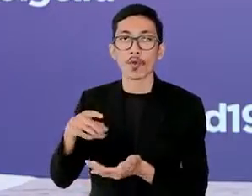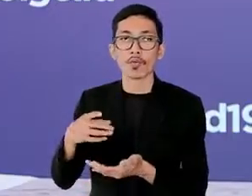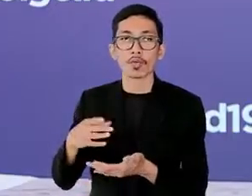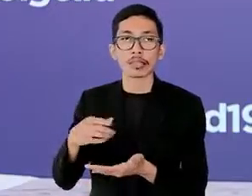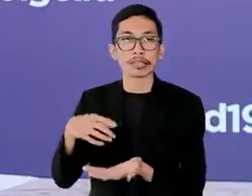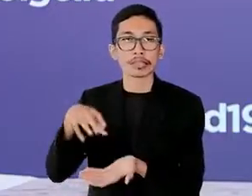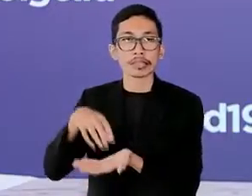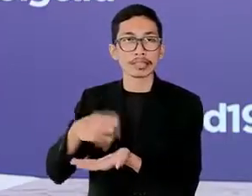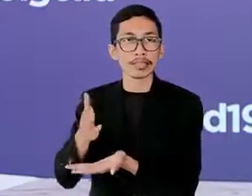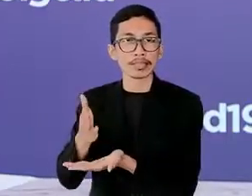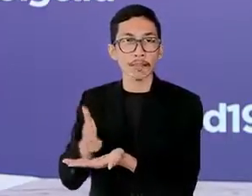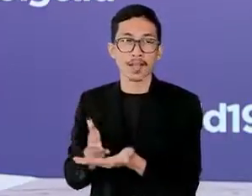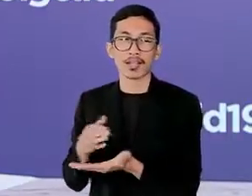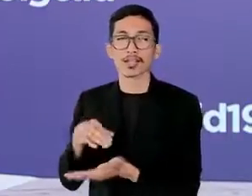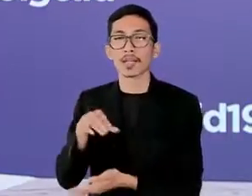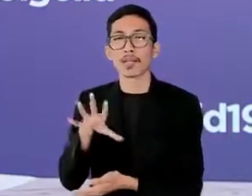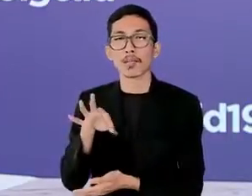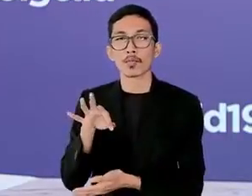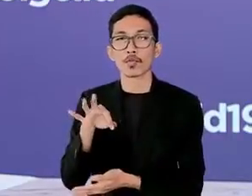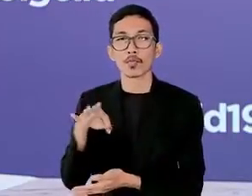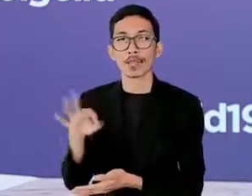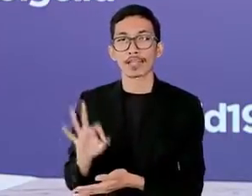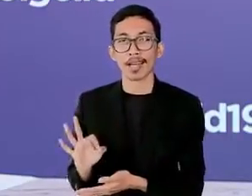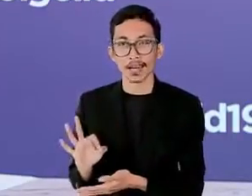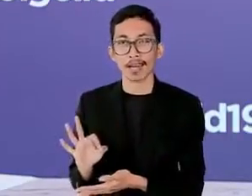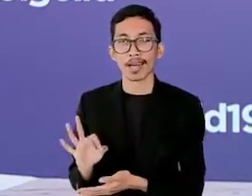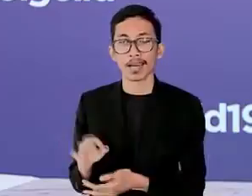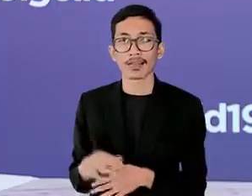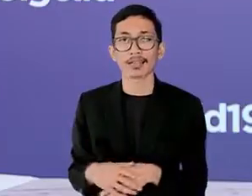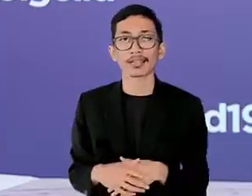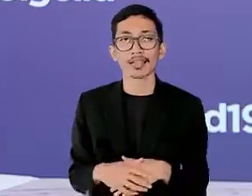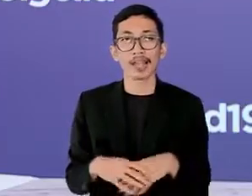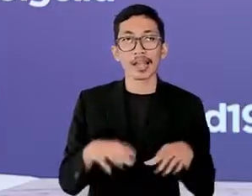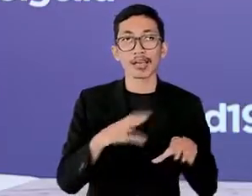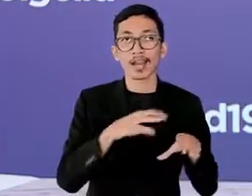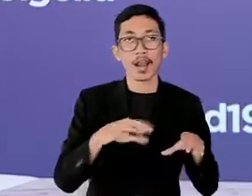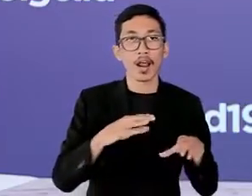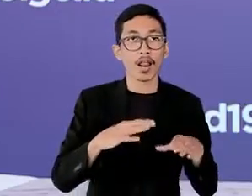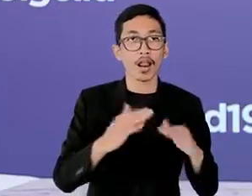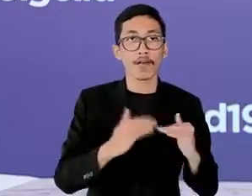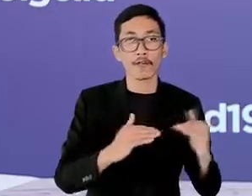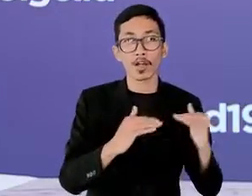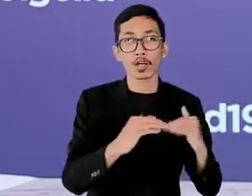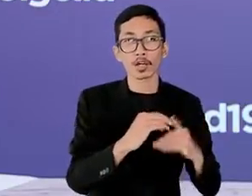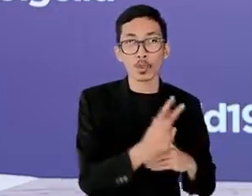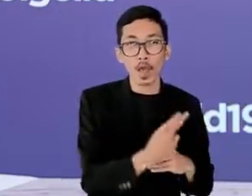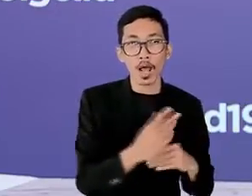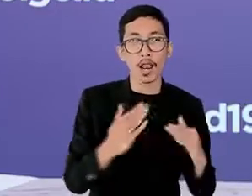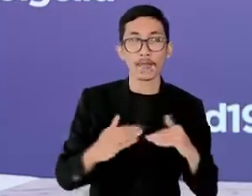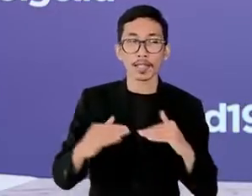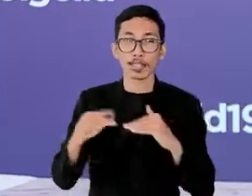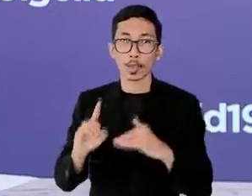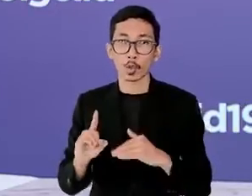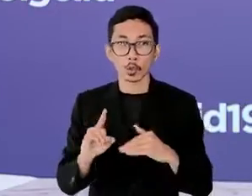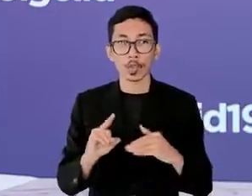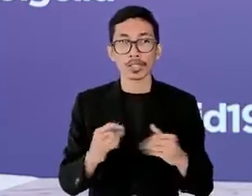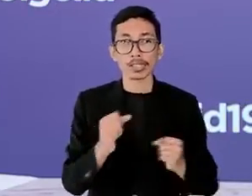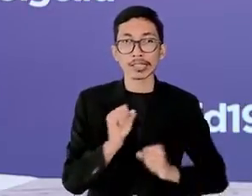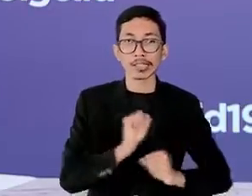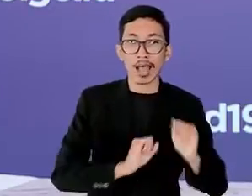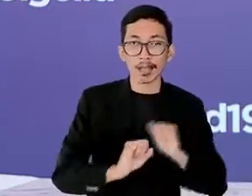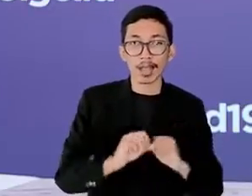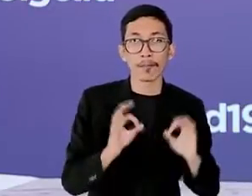50% Hai secara khusus bagi daerah level 2 dan 1 kegiatan belajar mengajar di